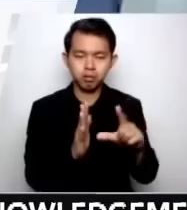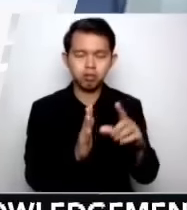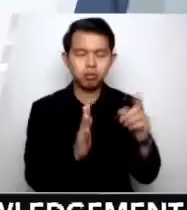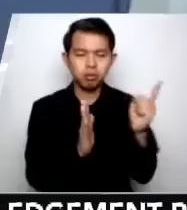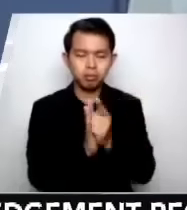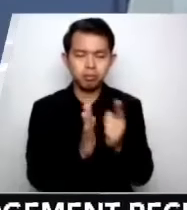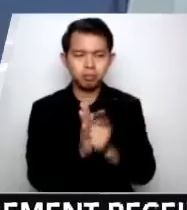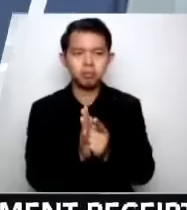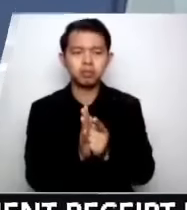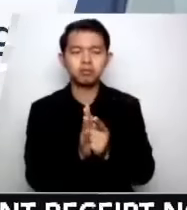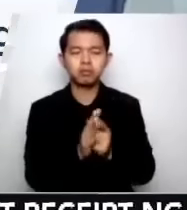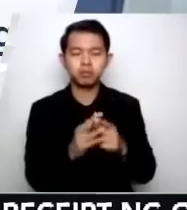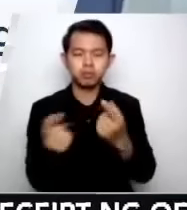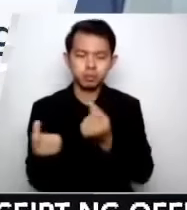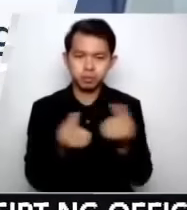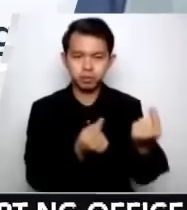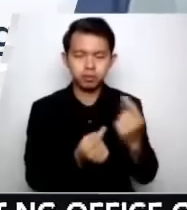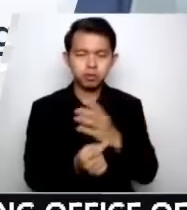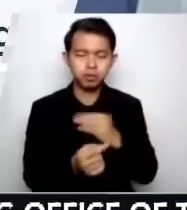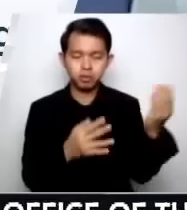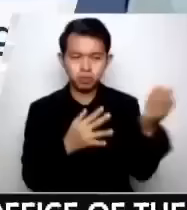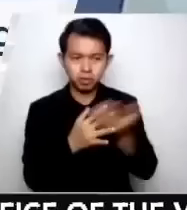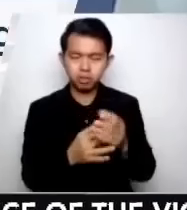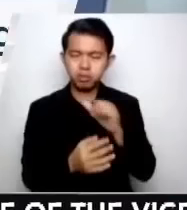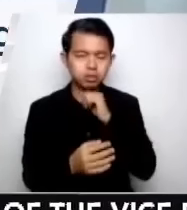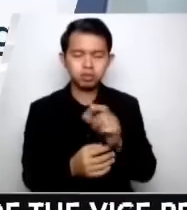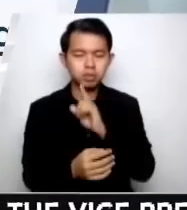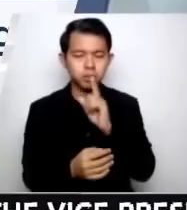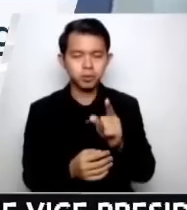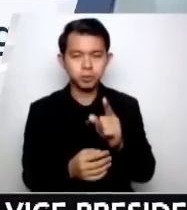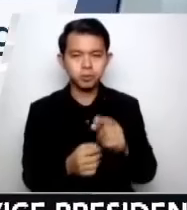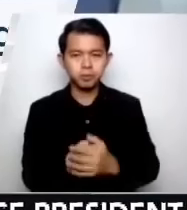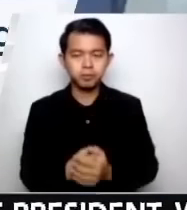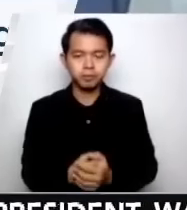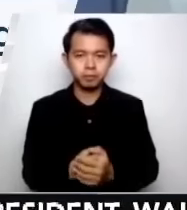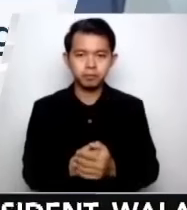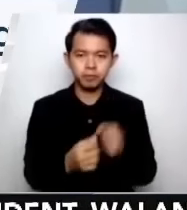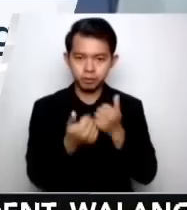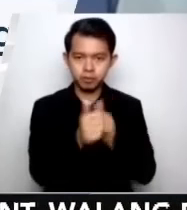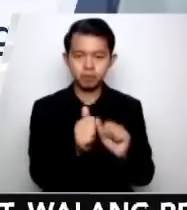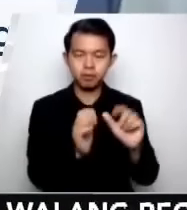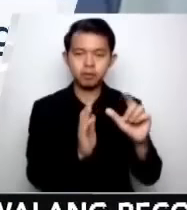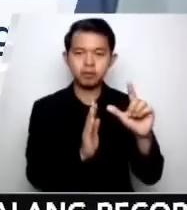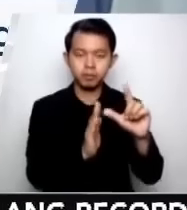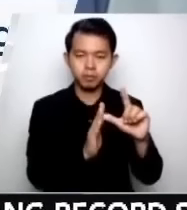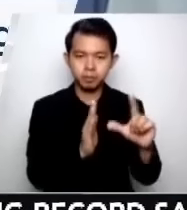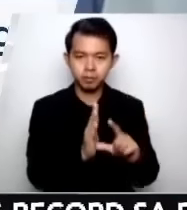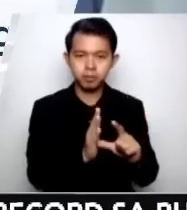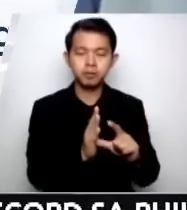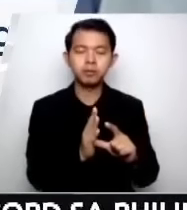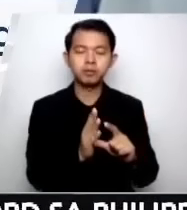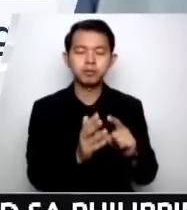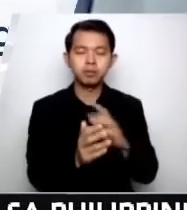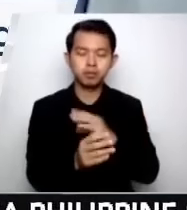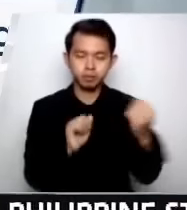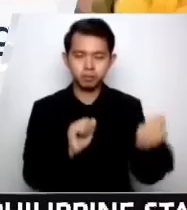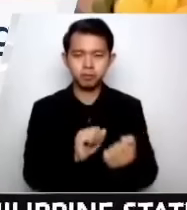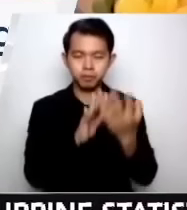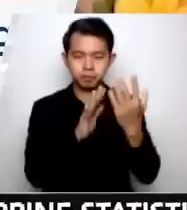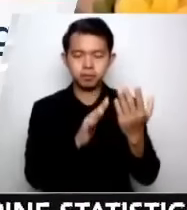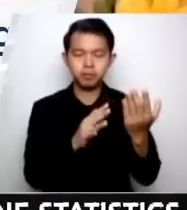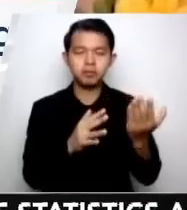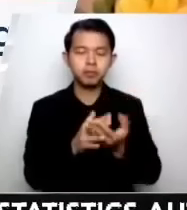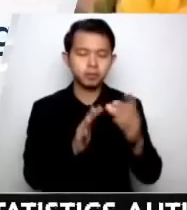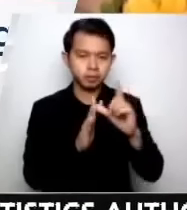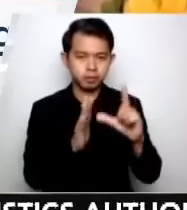akusasyon. Makikipagtulungan daw ang aktres sa mga otoridad at haharapin ang isyu sa legal na paraan. May kasong nakasampa